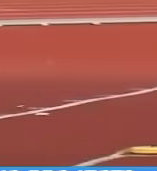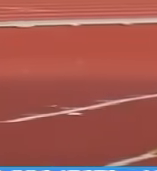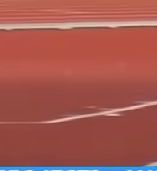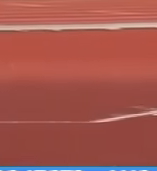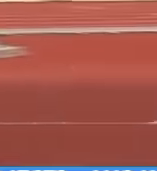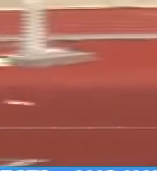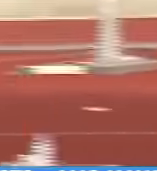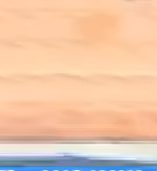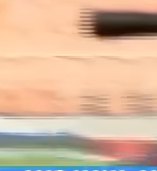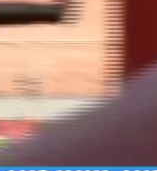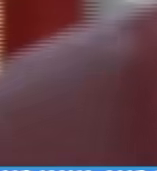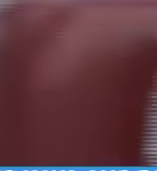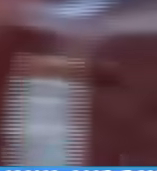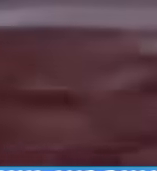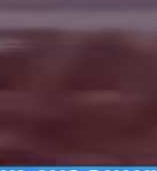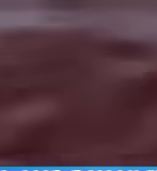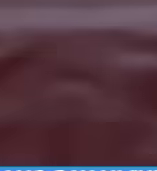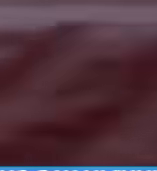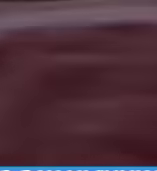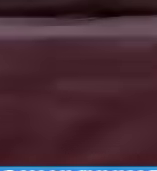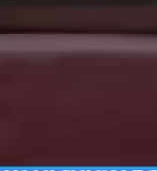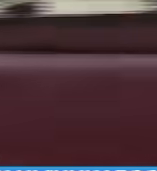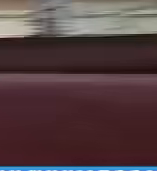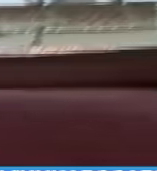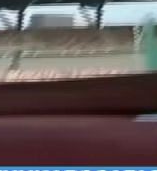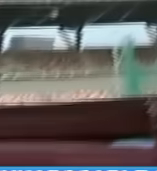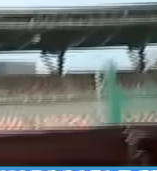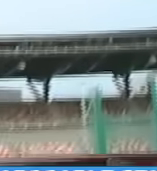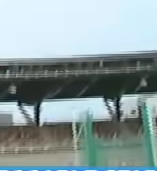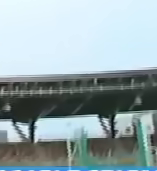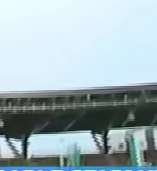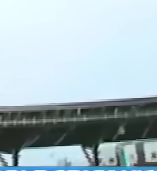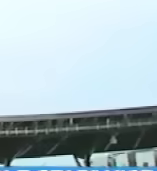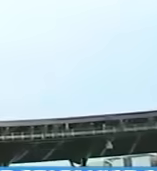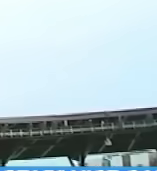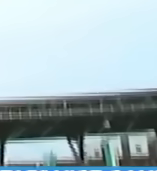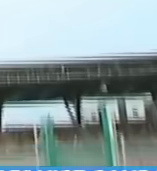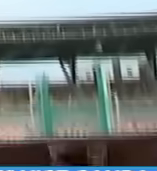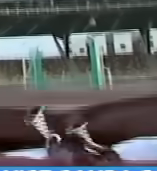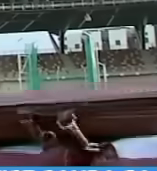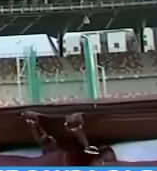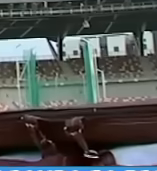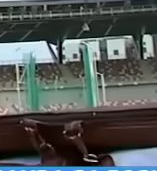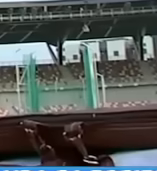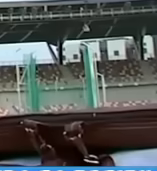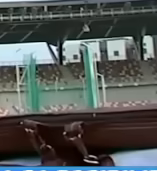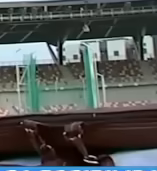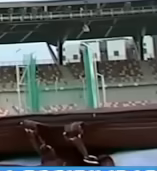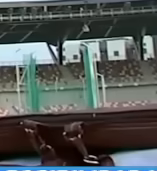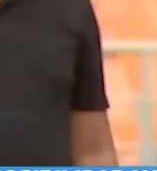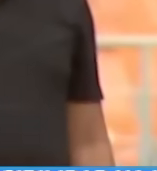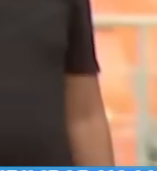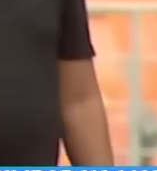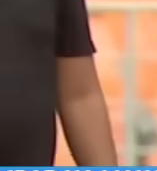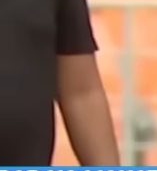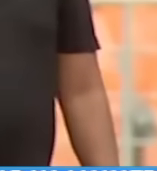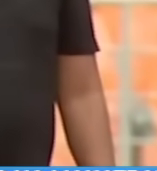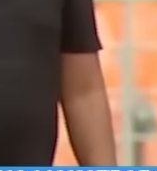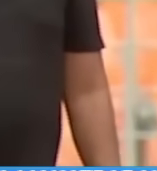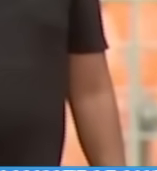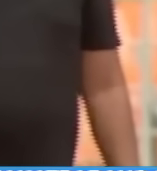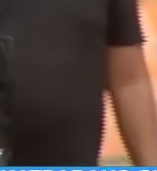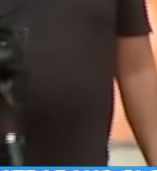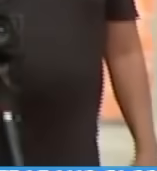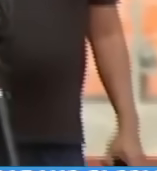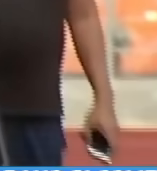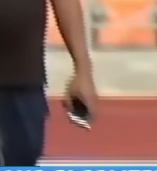Hungary, na-clear ng Pinoy athlete ang 5.55 meters at 5.75 meters sa tigisang attempt lang. Makakalaban